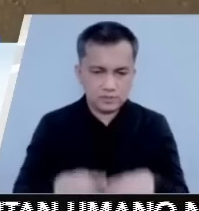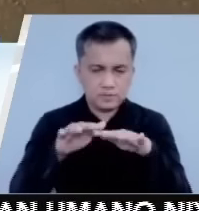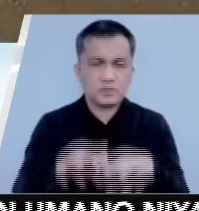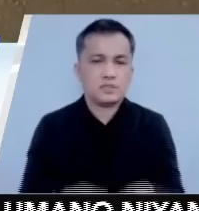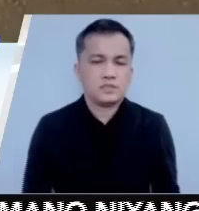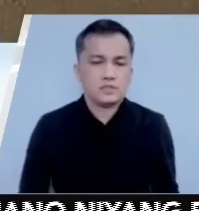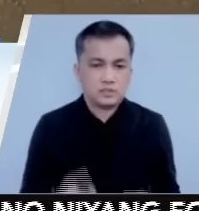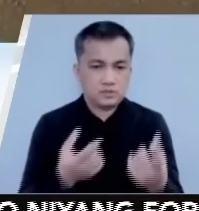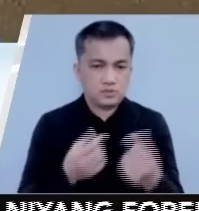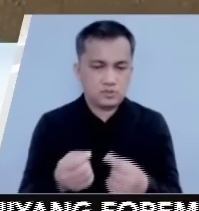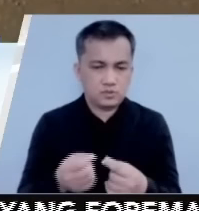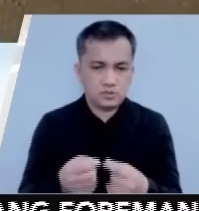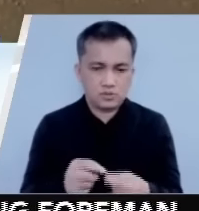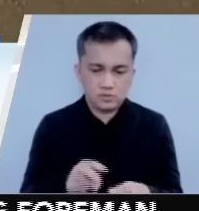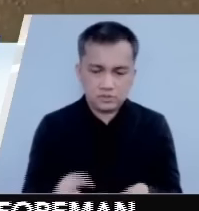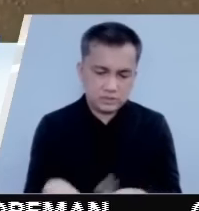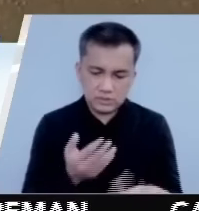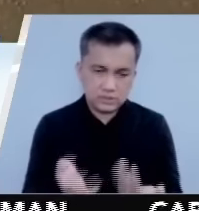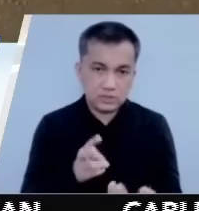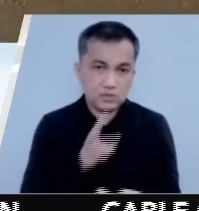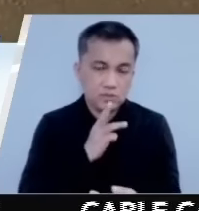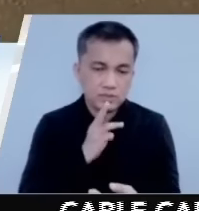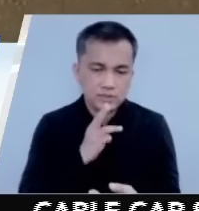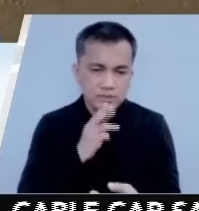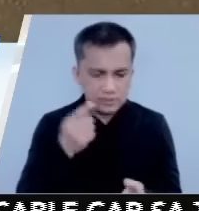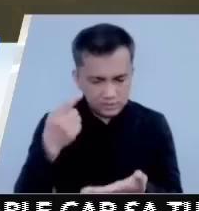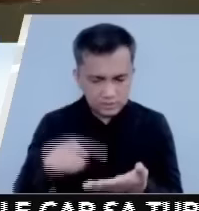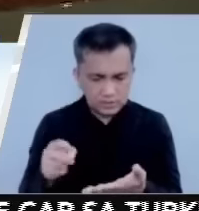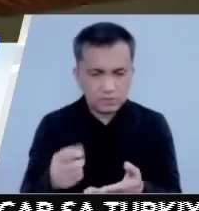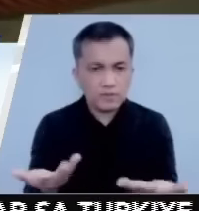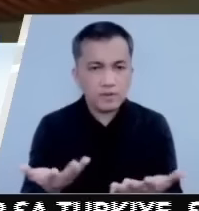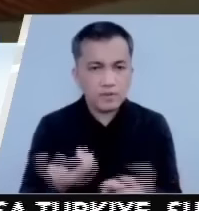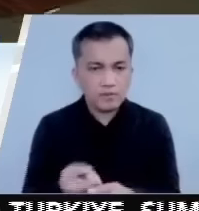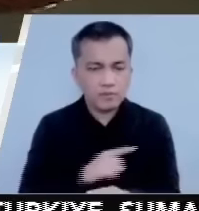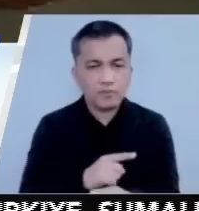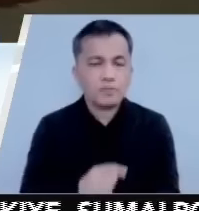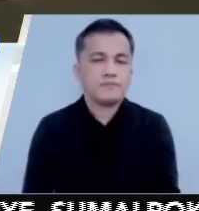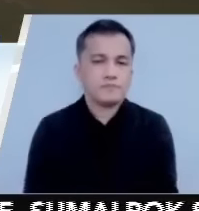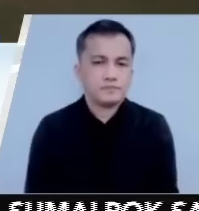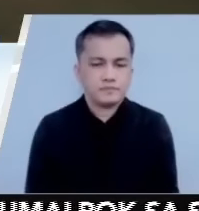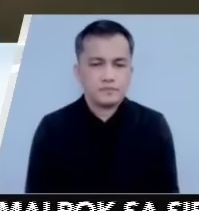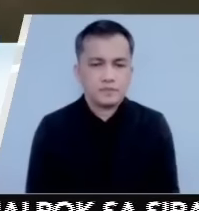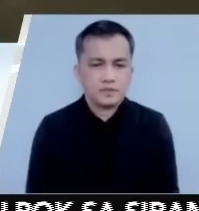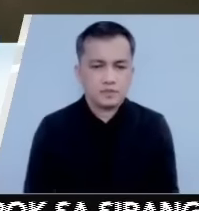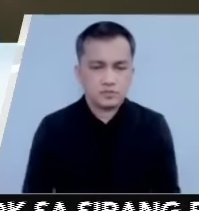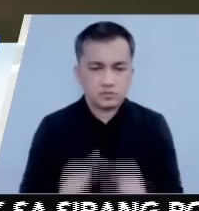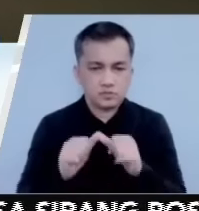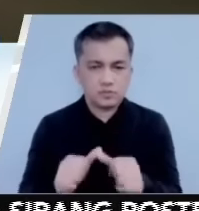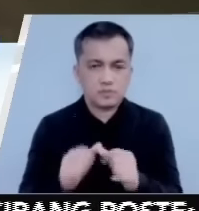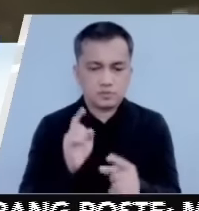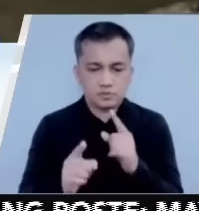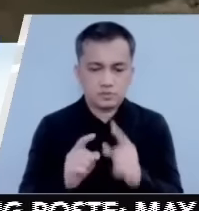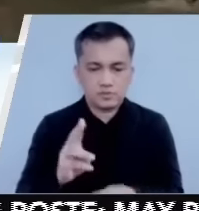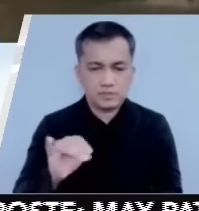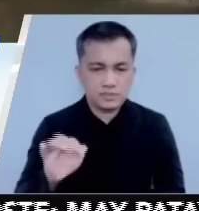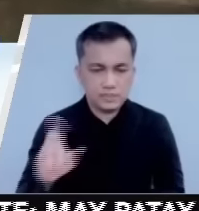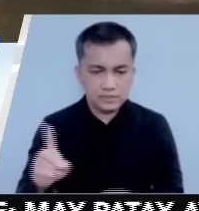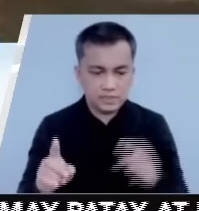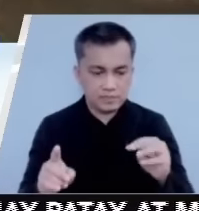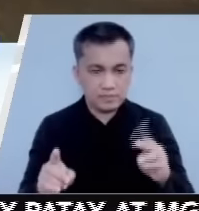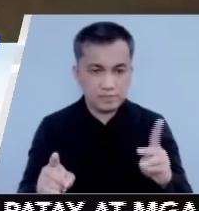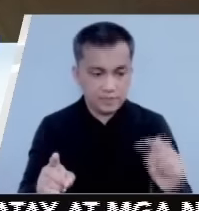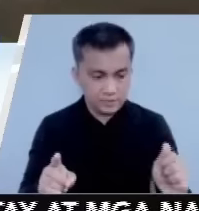ng dewatering sa butas at hinanap ang pinagmumulan ng tagas. Patuloy ang pakikipag-ugnay ng Maynilad sa MMDA para